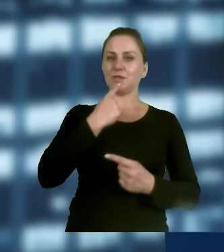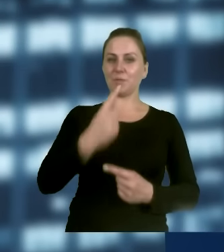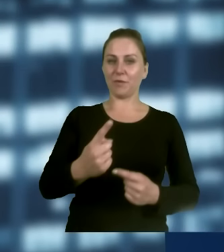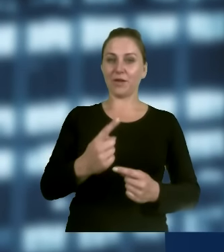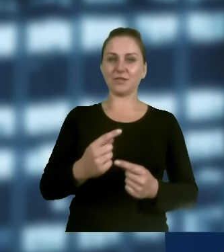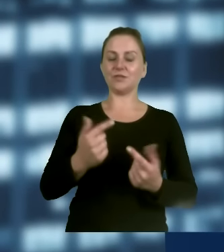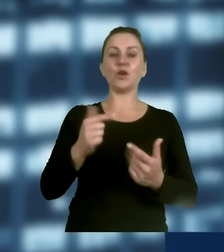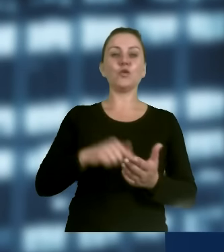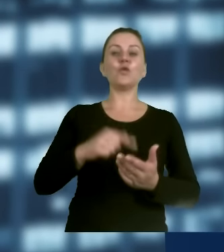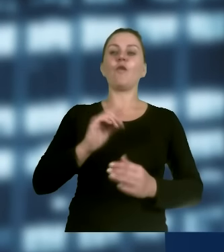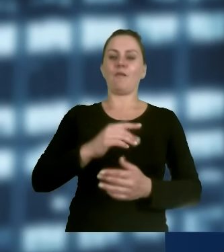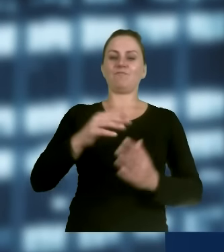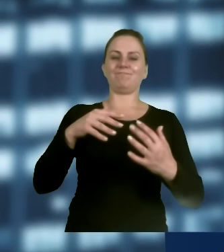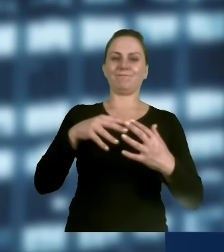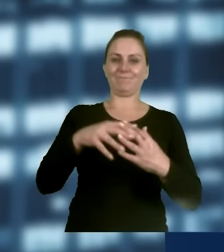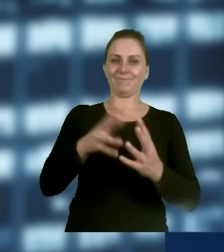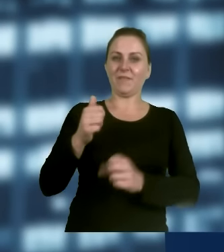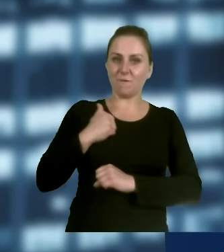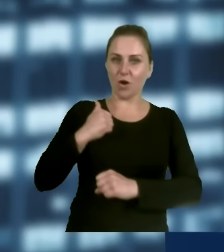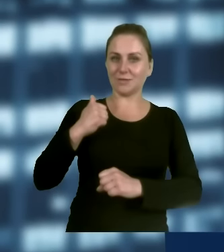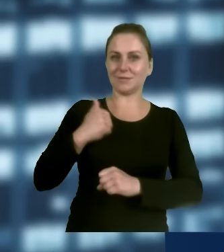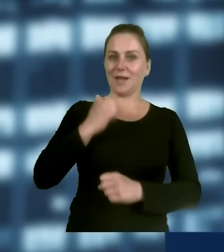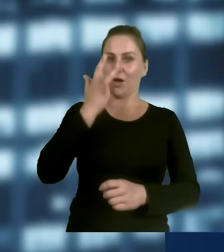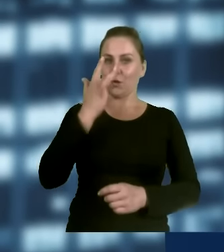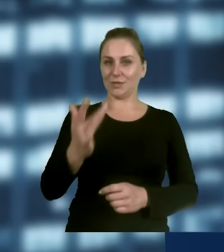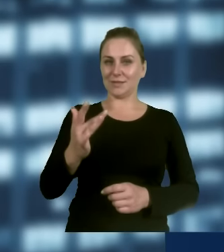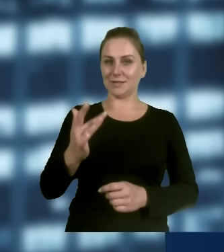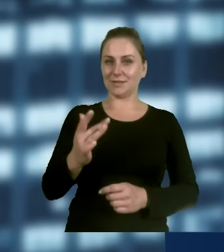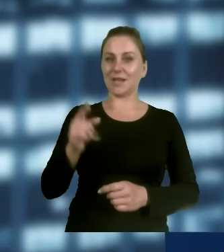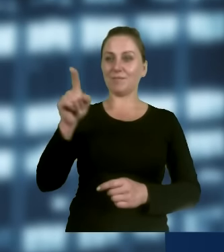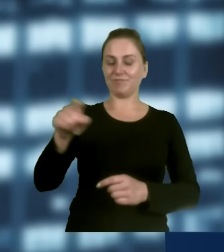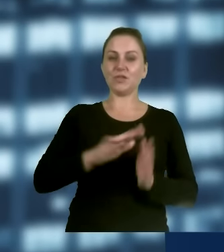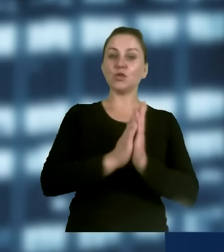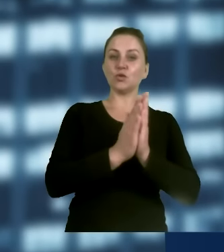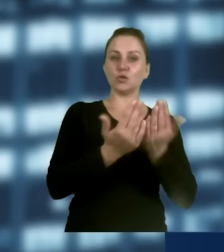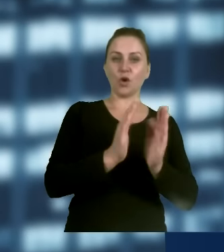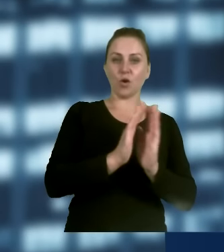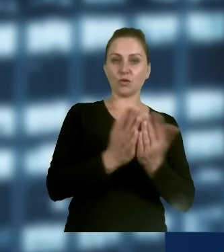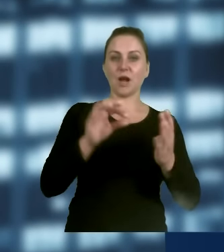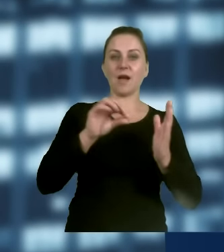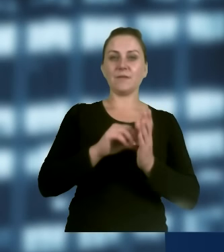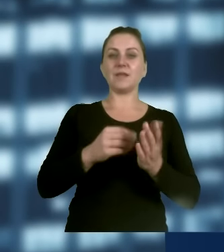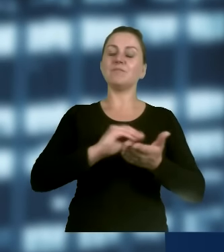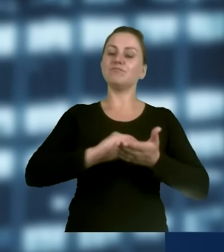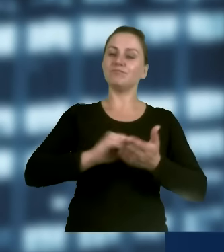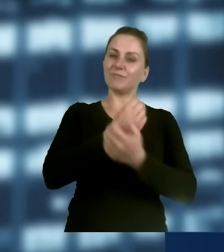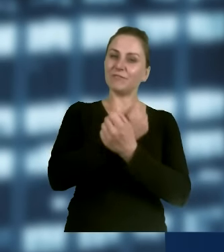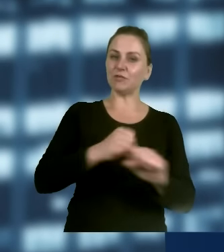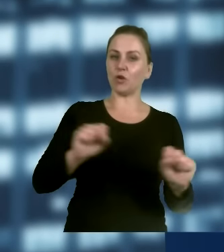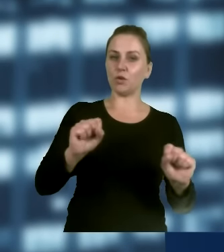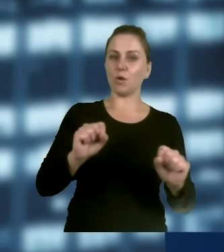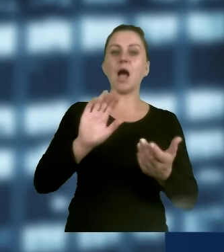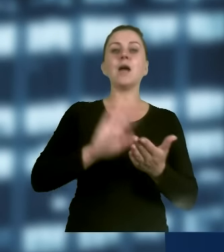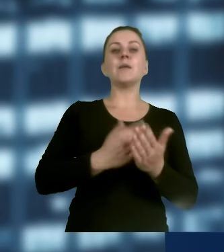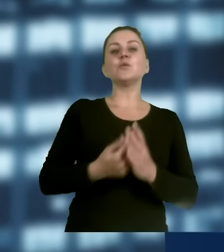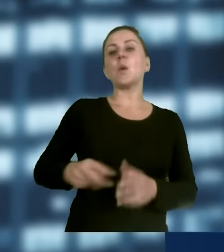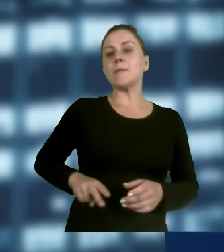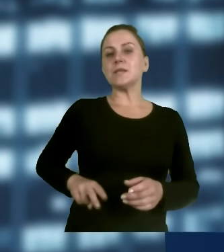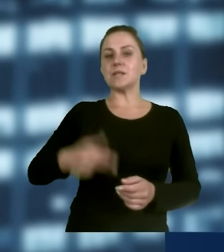że wojska rosyjskie w Panu Tadeuszu wyzwoliły Soplicowo. A gdyby ministra Nowacka